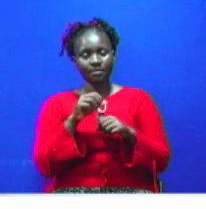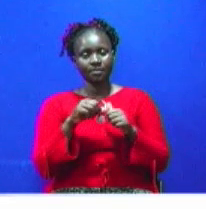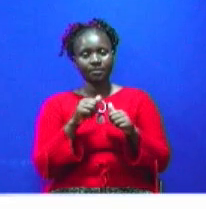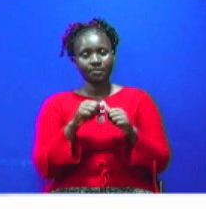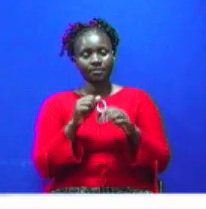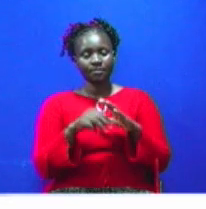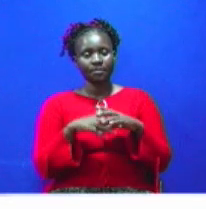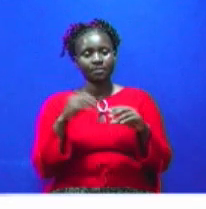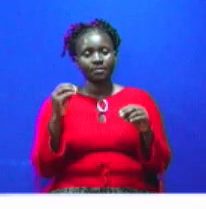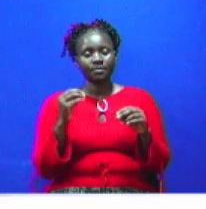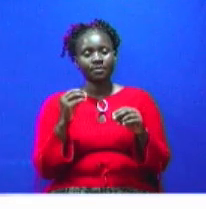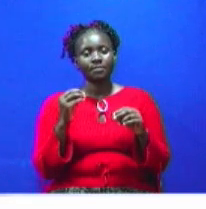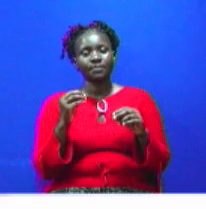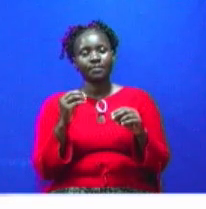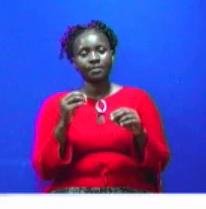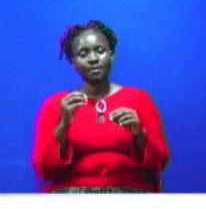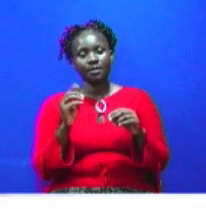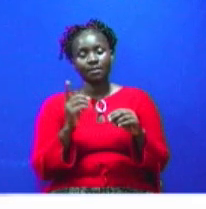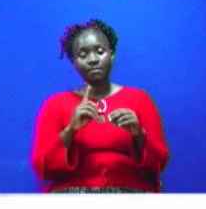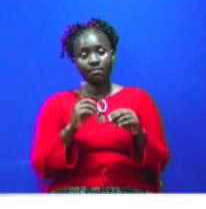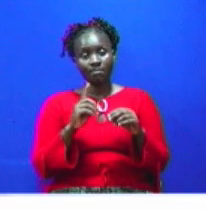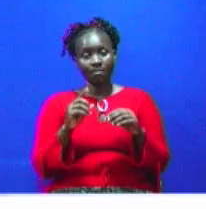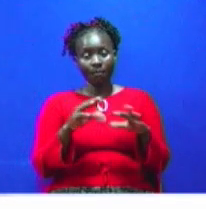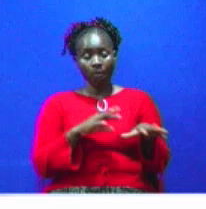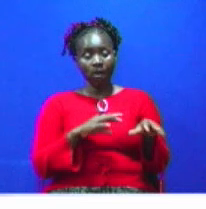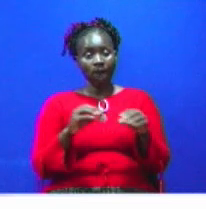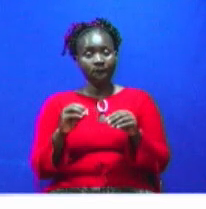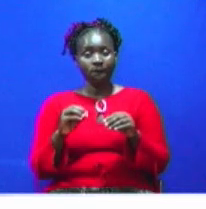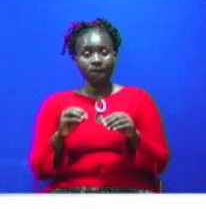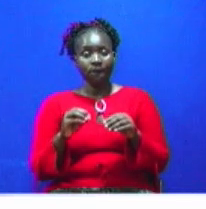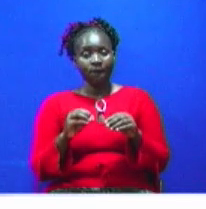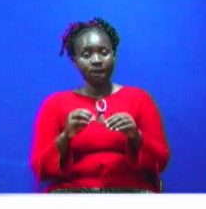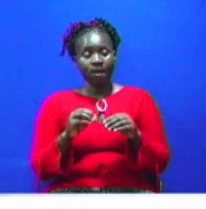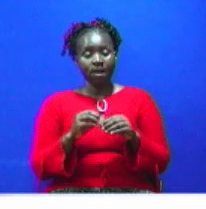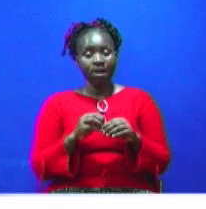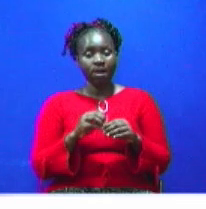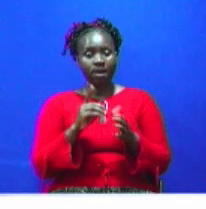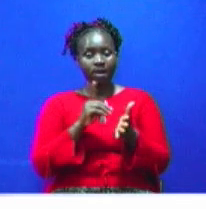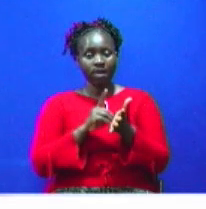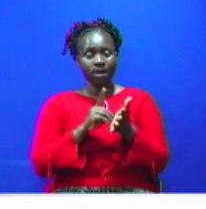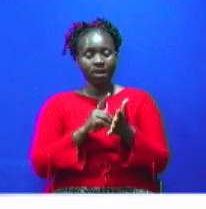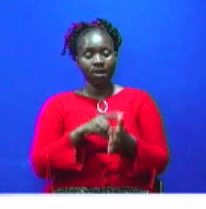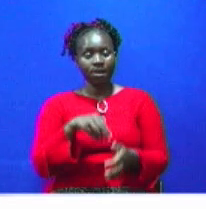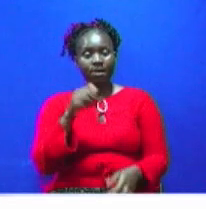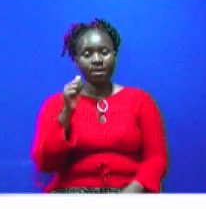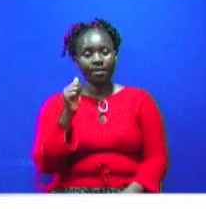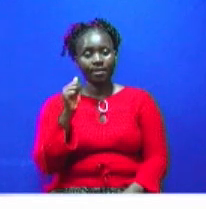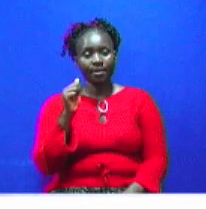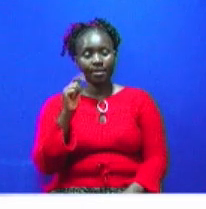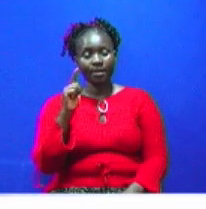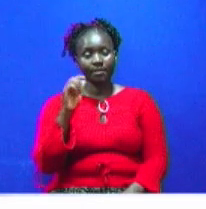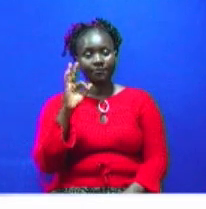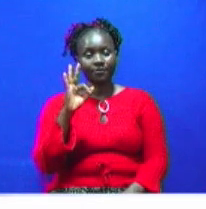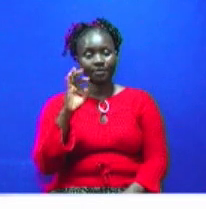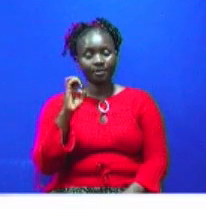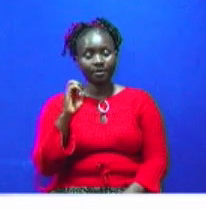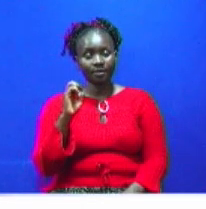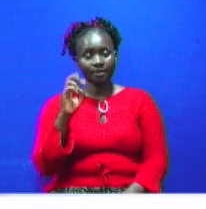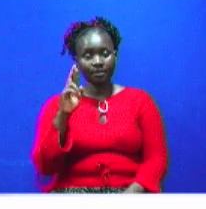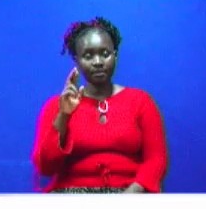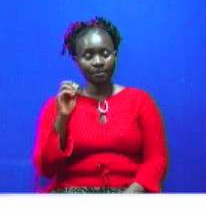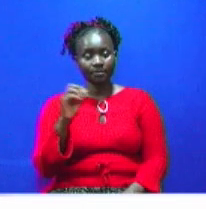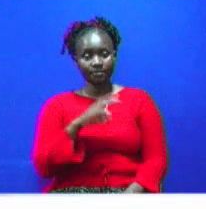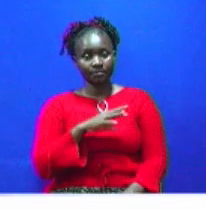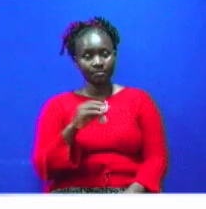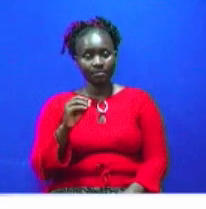isiko onere omotenerie wense mo ya administration Dr. Alfred Ndemo asekeria akagairego togonyorikana